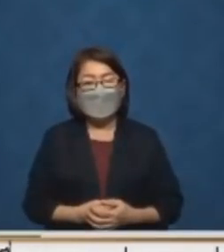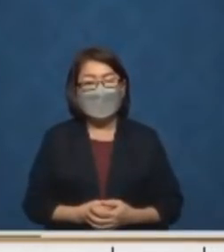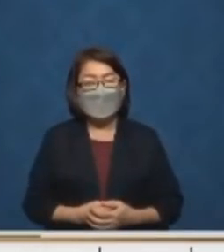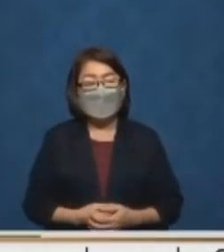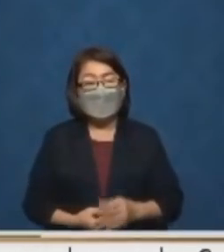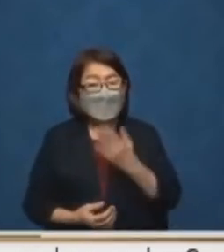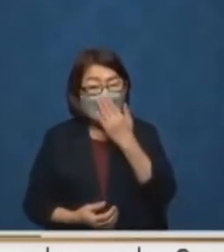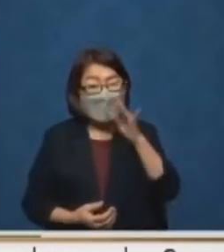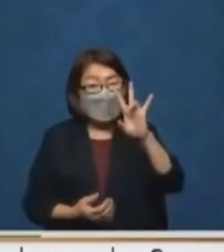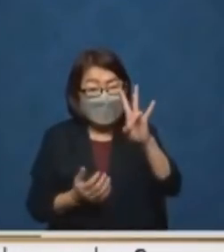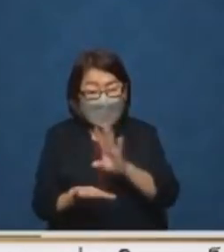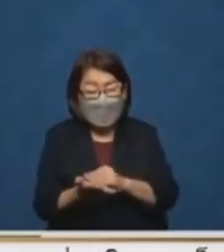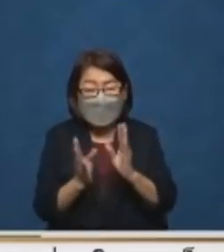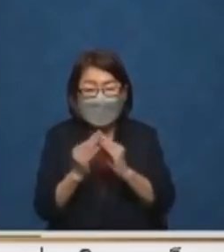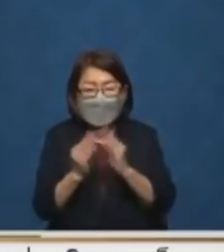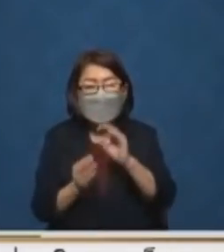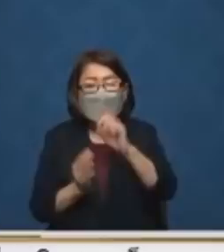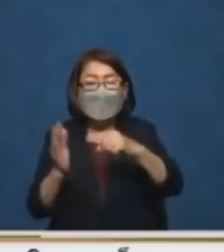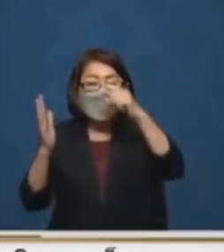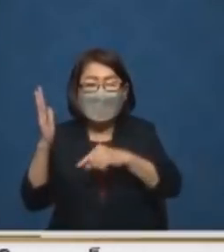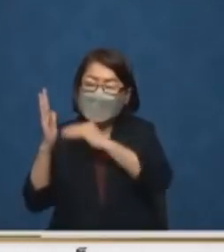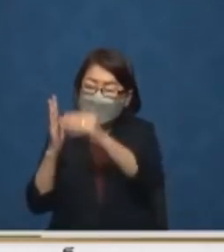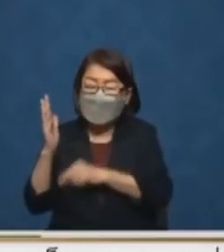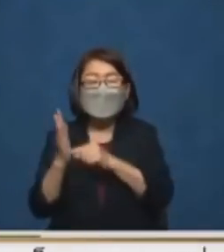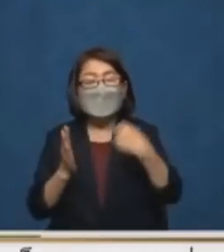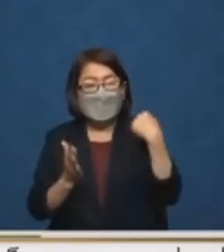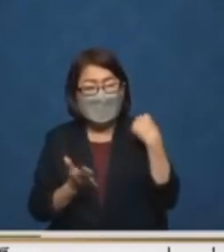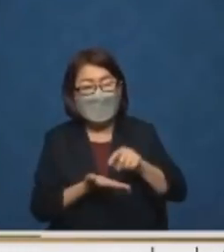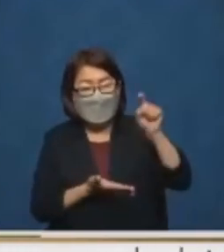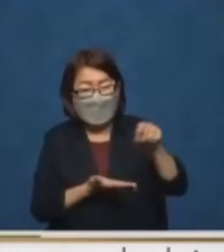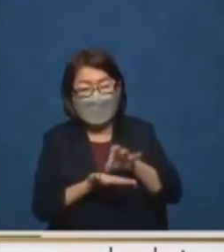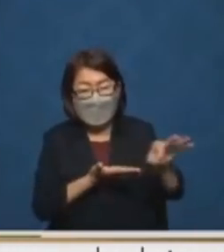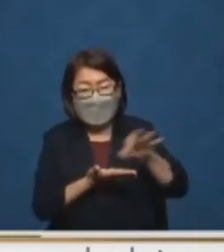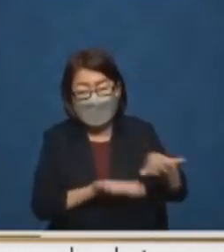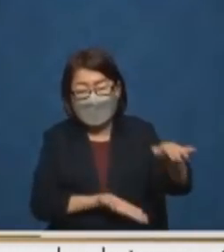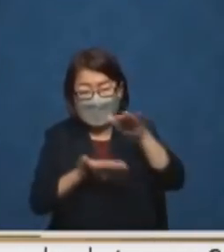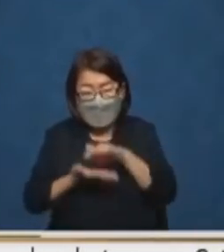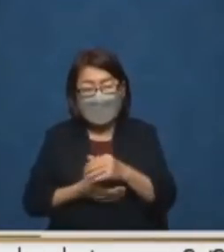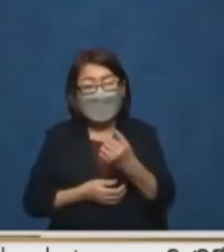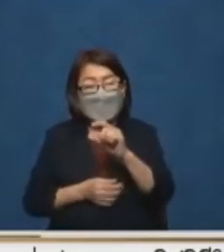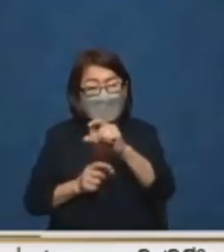บอกว่าประเทศไยมีการจดซื้อชิโนวักษมาแล้18.5 ล้านโดส